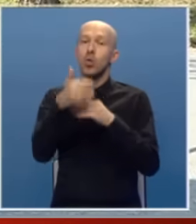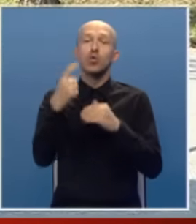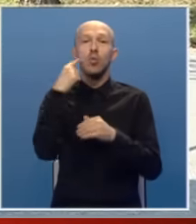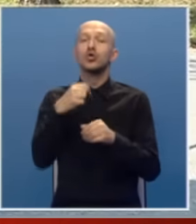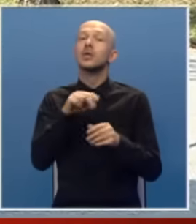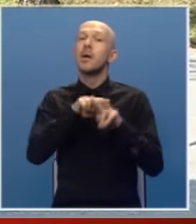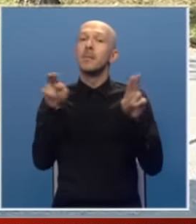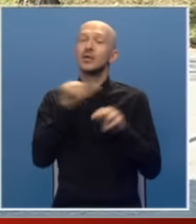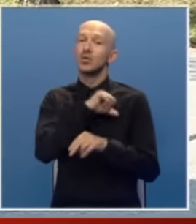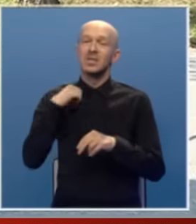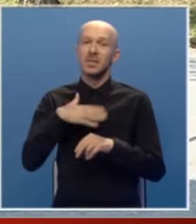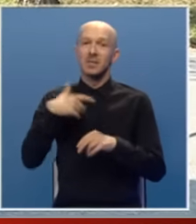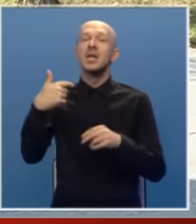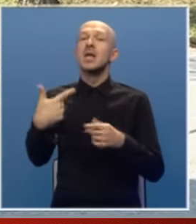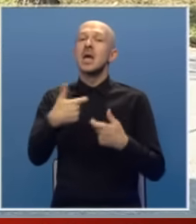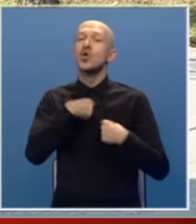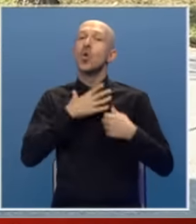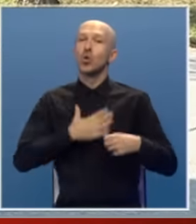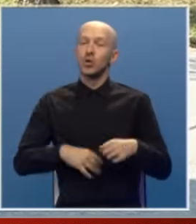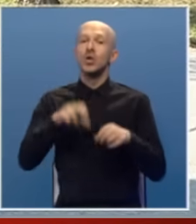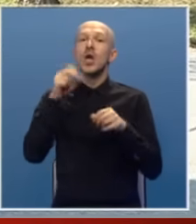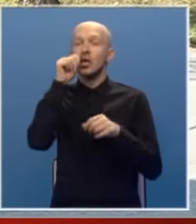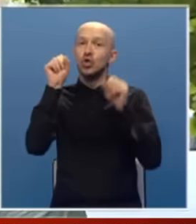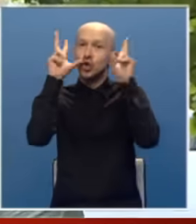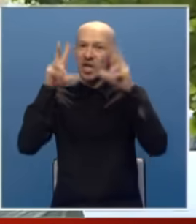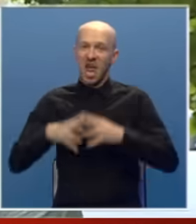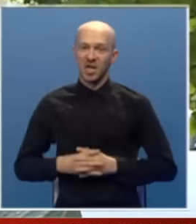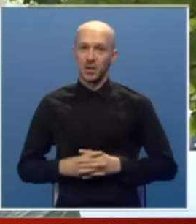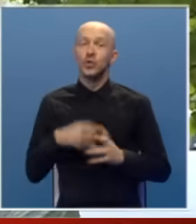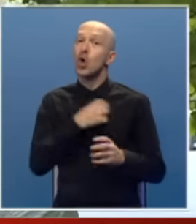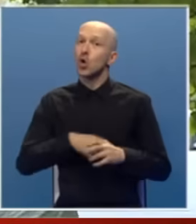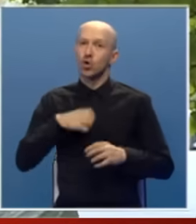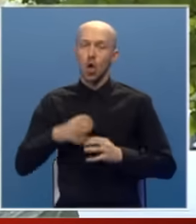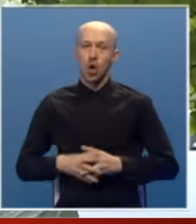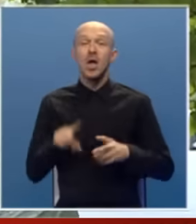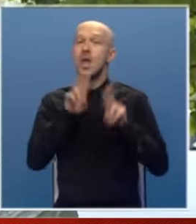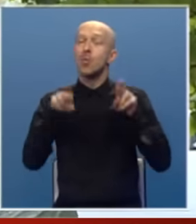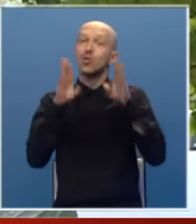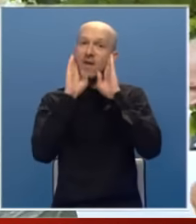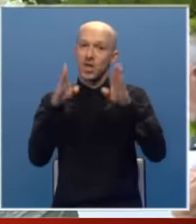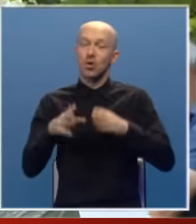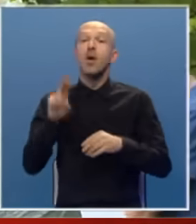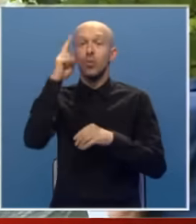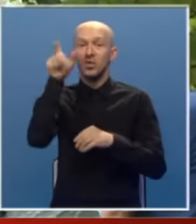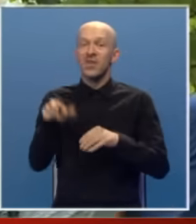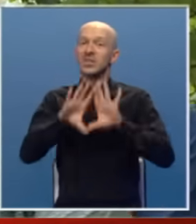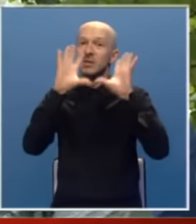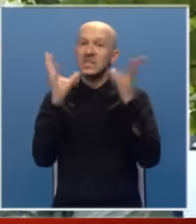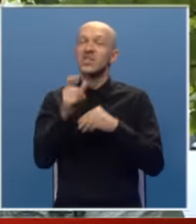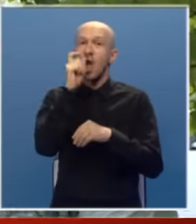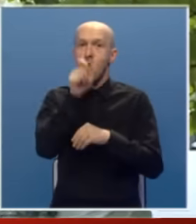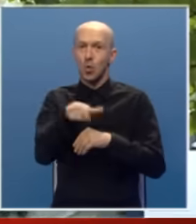pokušao da presudi sebi i ranio se u grudi. Građani šokirani. Grozno. Ne mogu da vjerujem. Poznao sam sve te